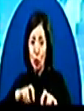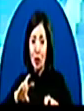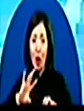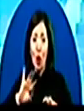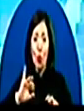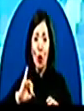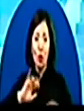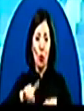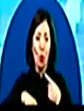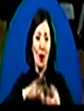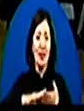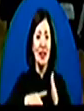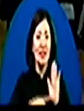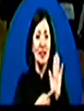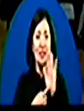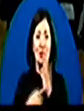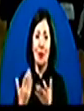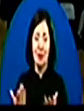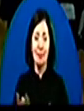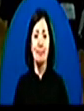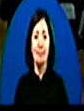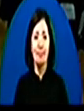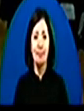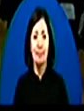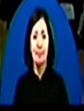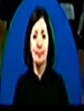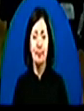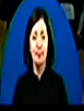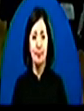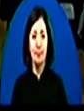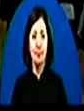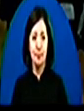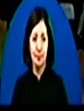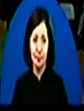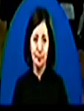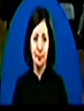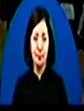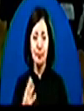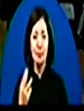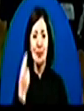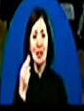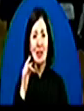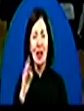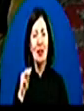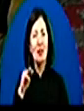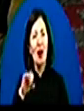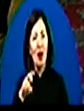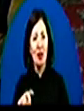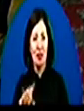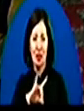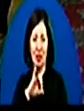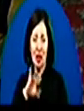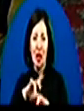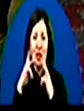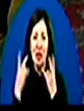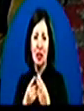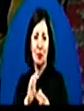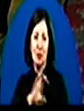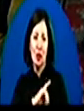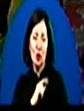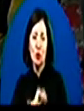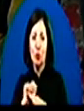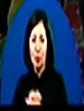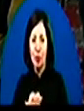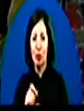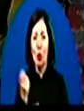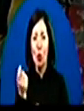байна. Тэгэхээр энэ сайхан болгоё нийгмийн баярын үр дүн. Цар тахлын үеийн нийгмийн сэтгэл зүг бэлтгэх, өвчний шинж тэмдэг, хүнд хөнгөн хэлбрээс